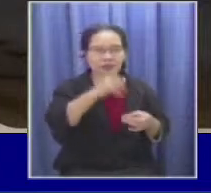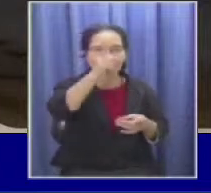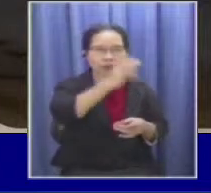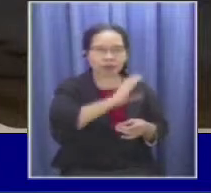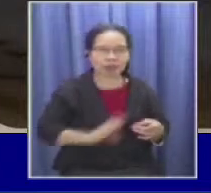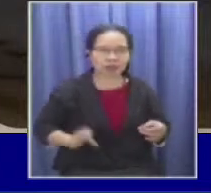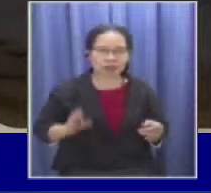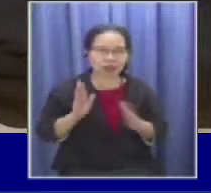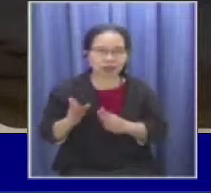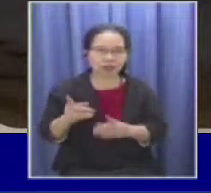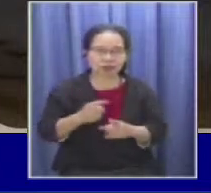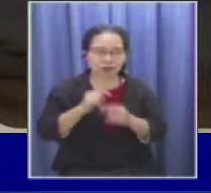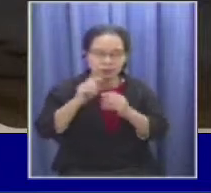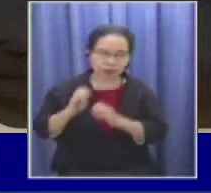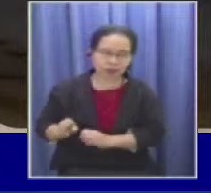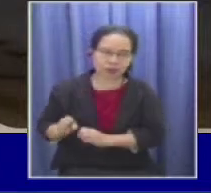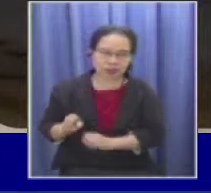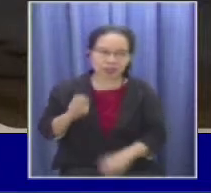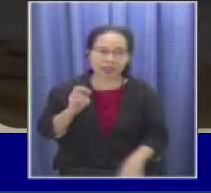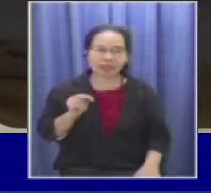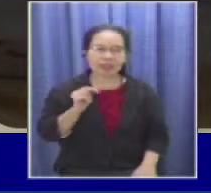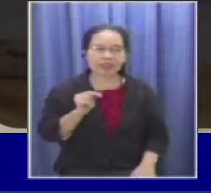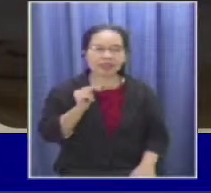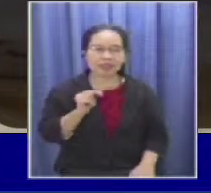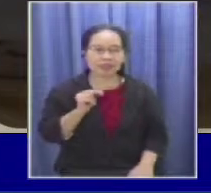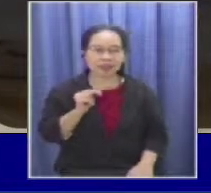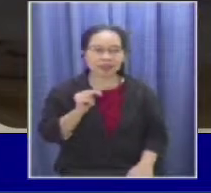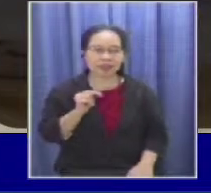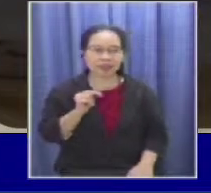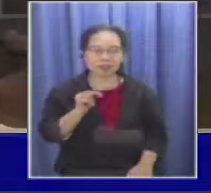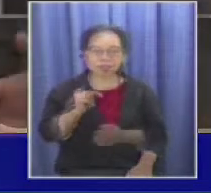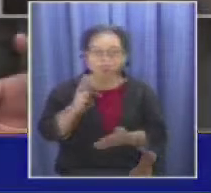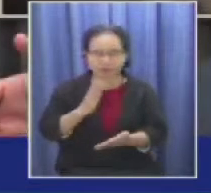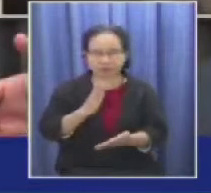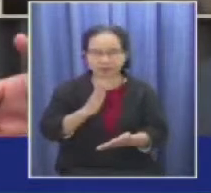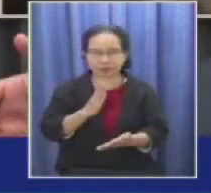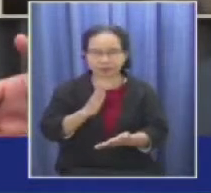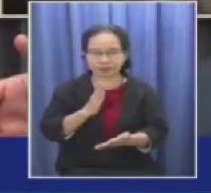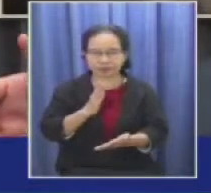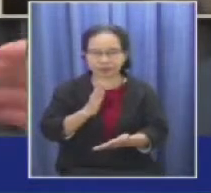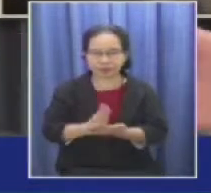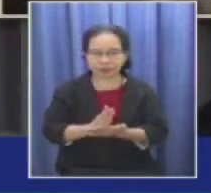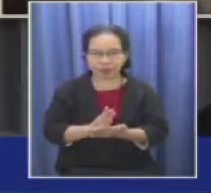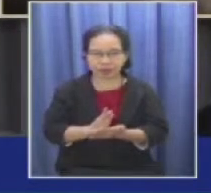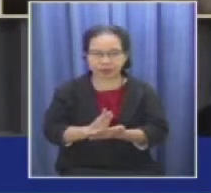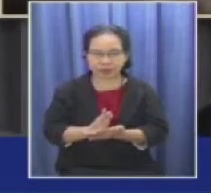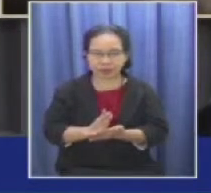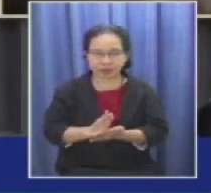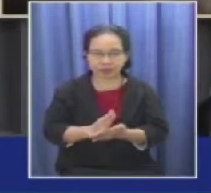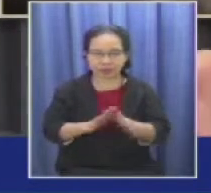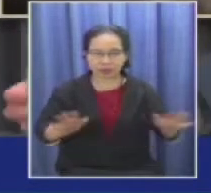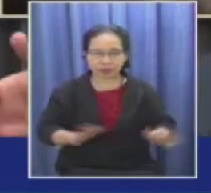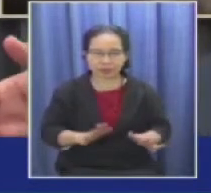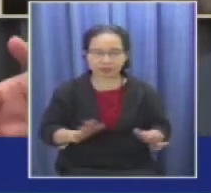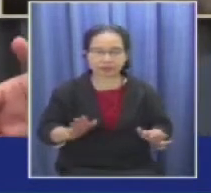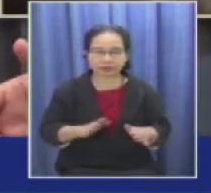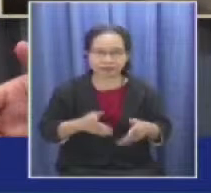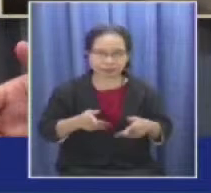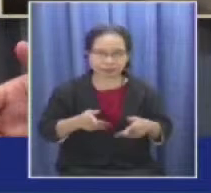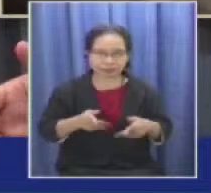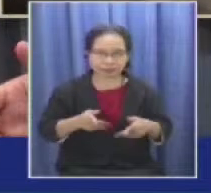ma ne tene ho mfiri deɛ ɛntene ho twe wo ho efiri bɔne ho